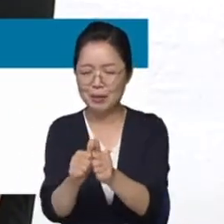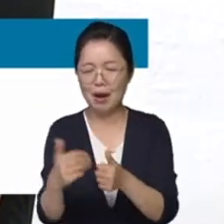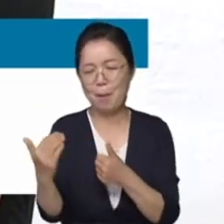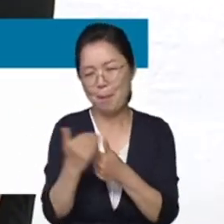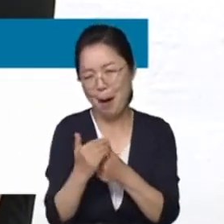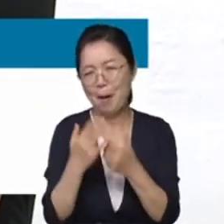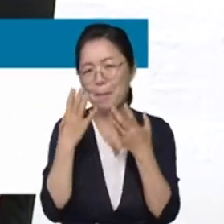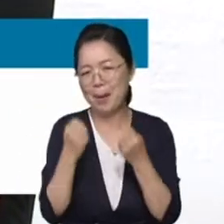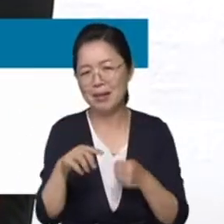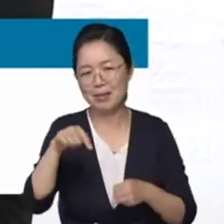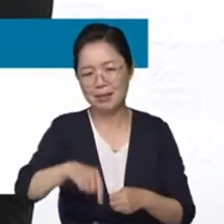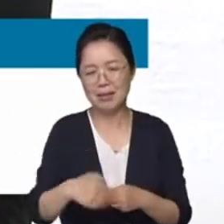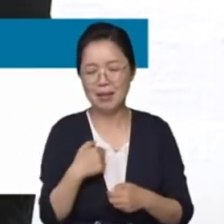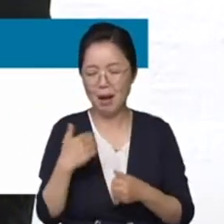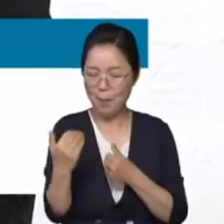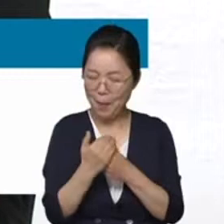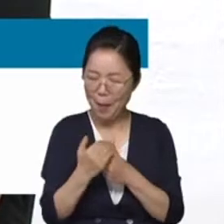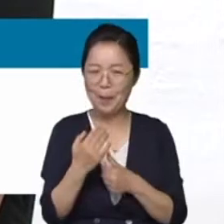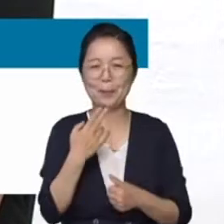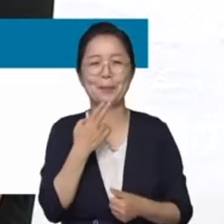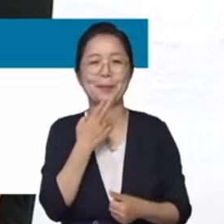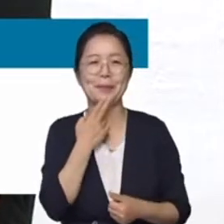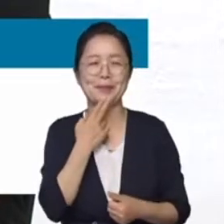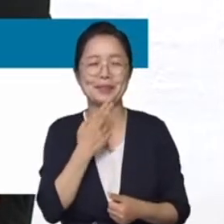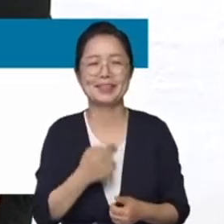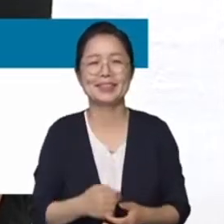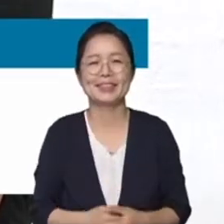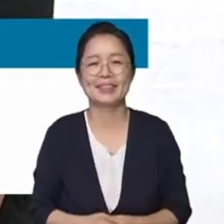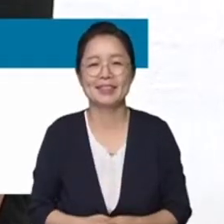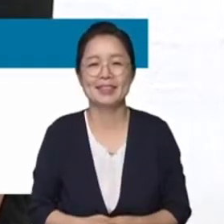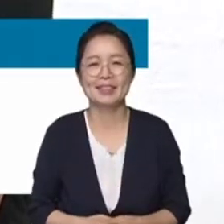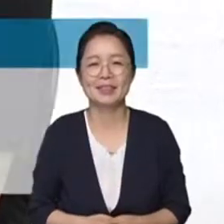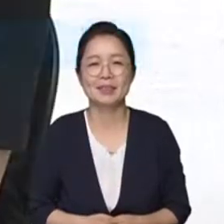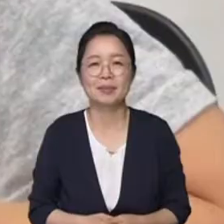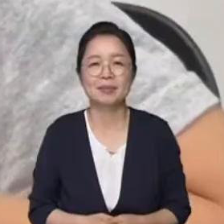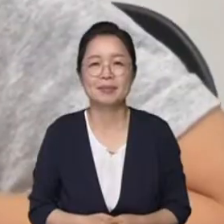а здесь в классе они так не делают.